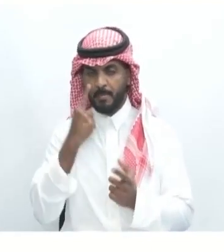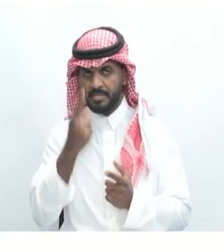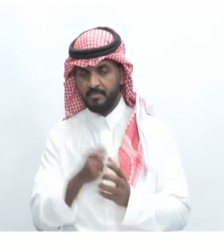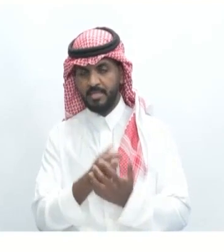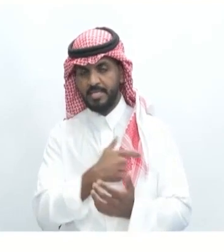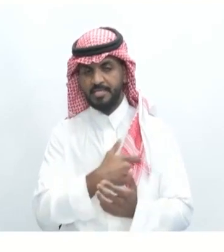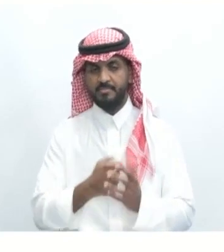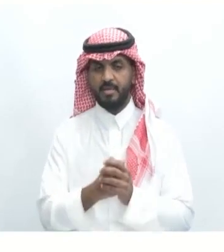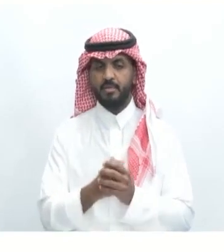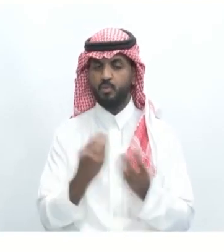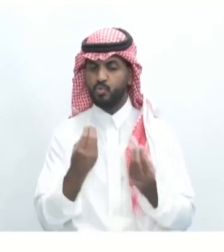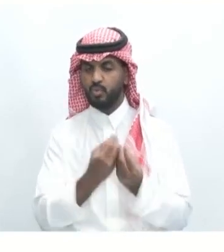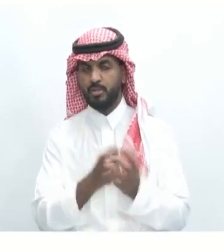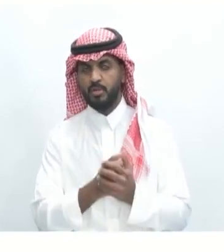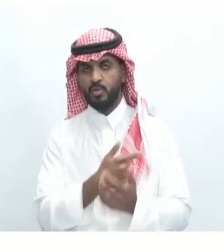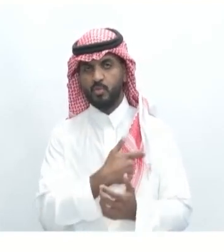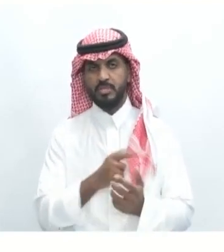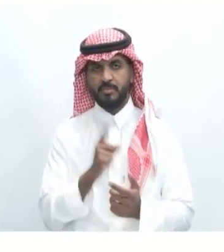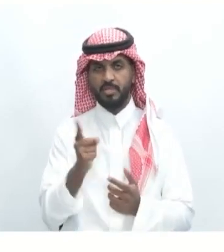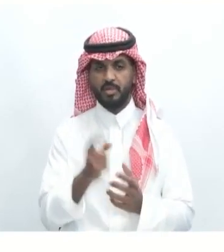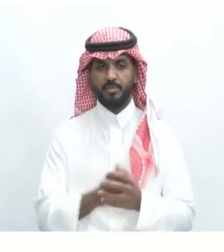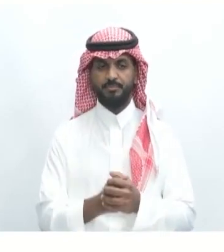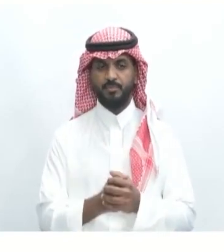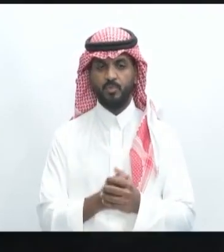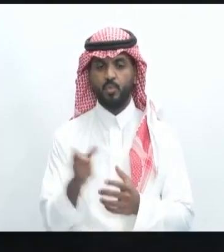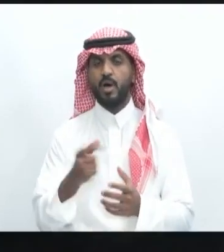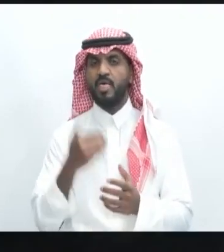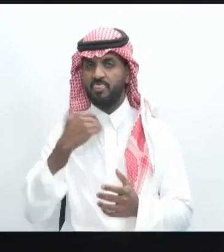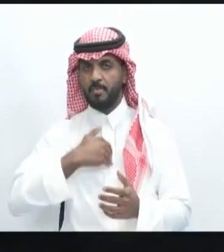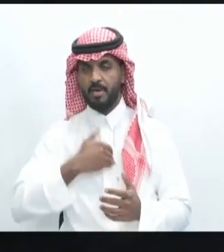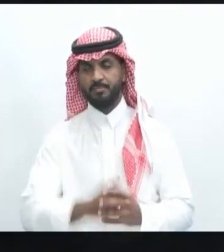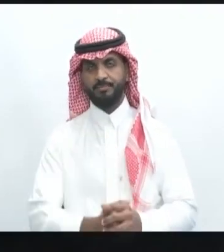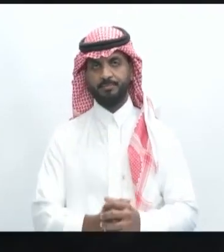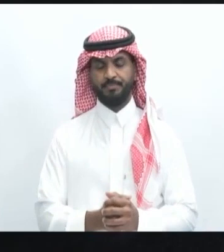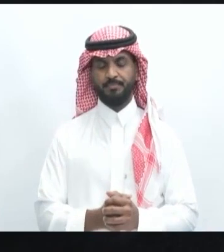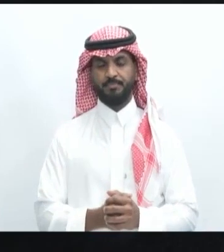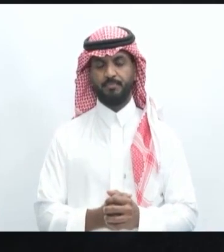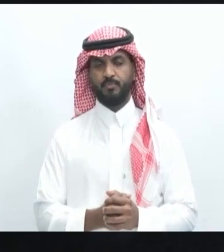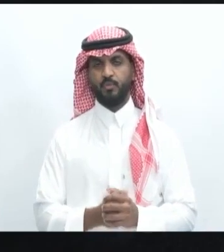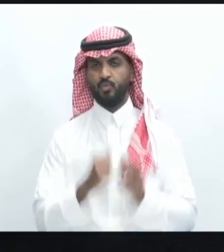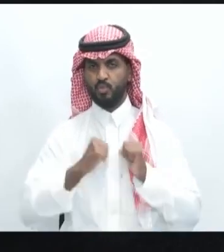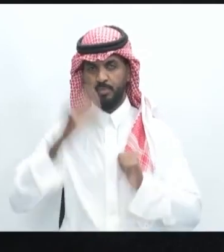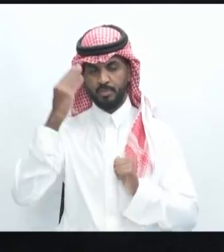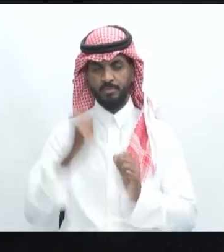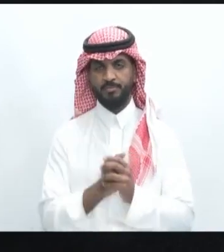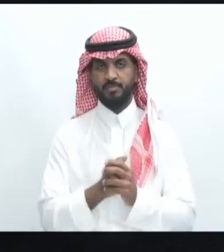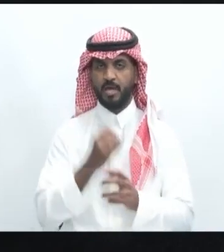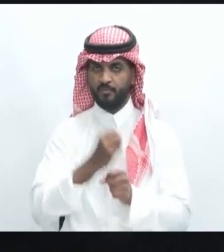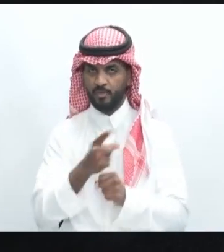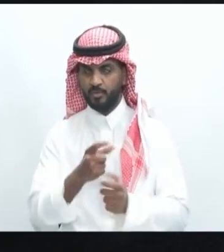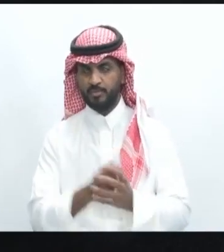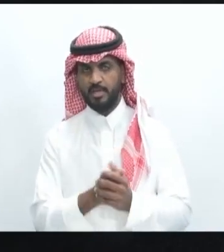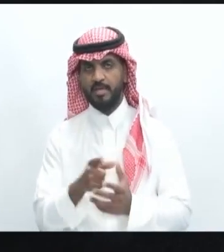بين الاسماء الموصوله واسماء الاشاره وماذا والضمائر طلابي وطالبات نقف انا